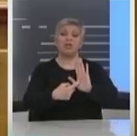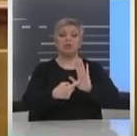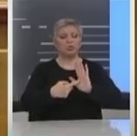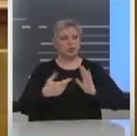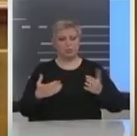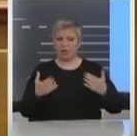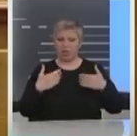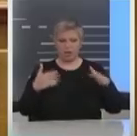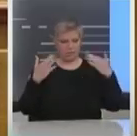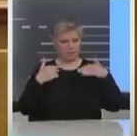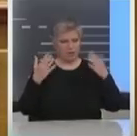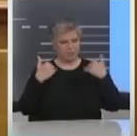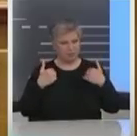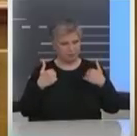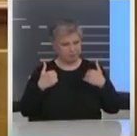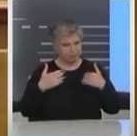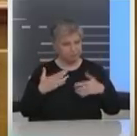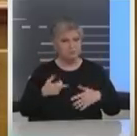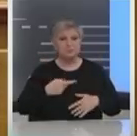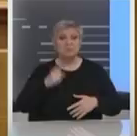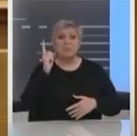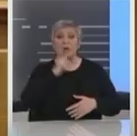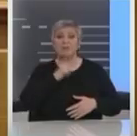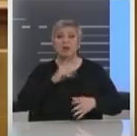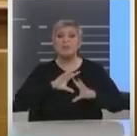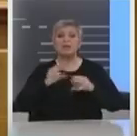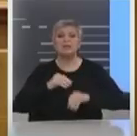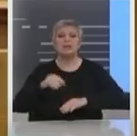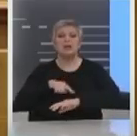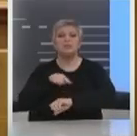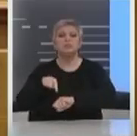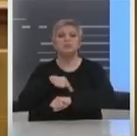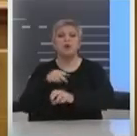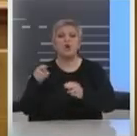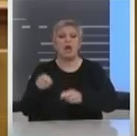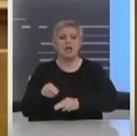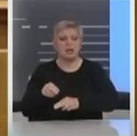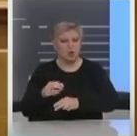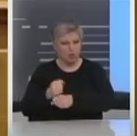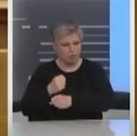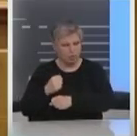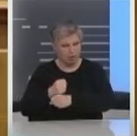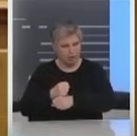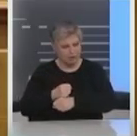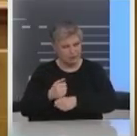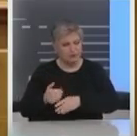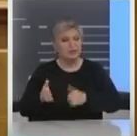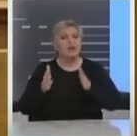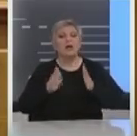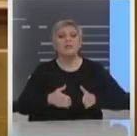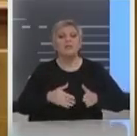εσείς. Ψέματα λοιπόν για τη μερική απασχόληση, ψέματα και σήμερα για τις